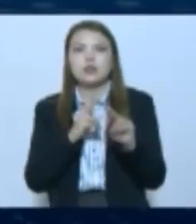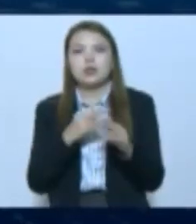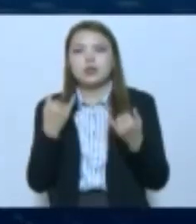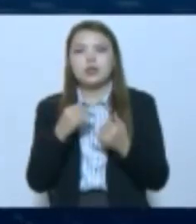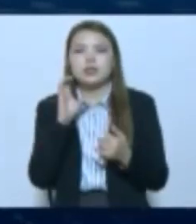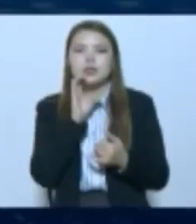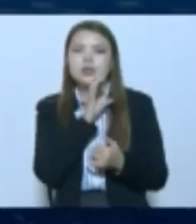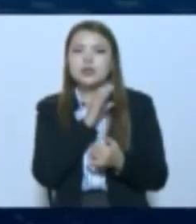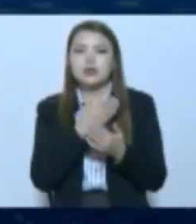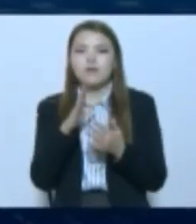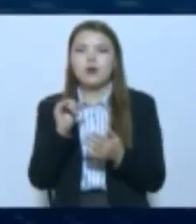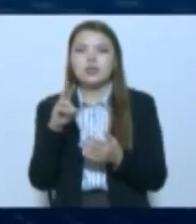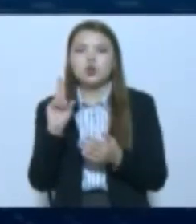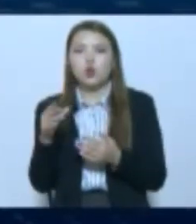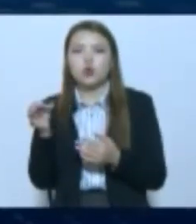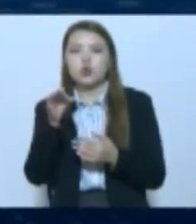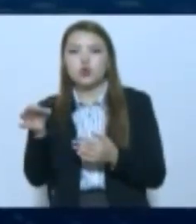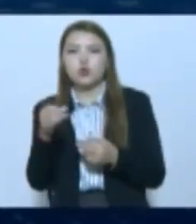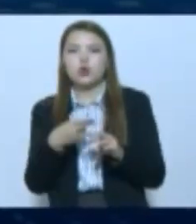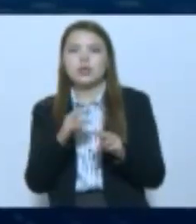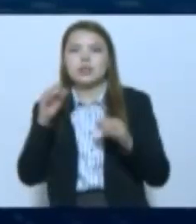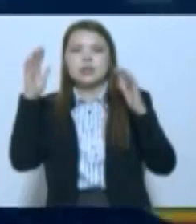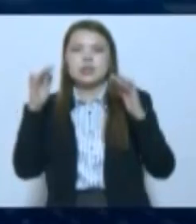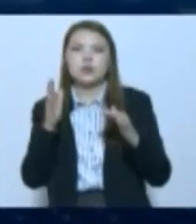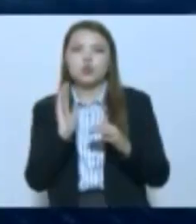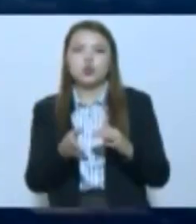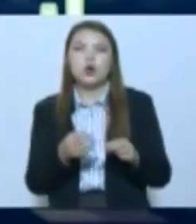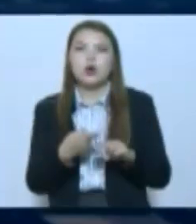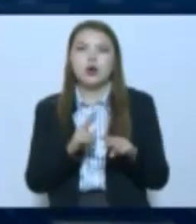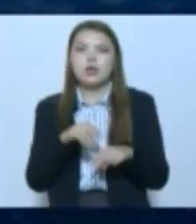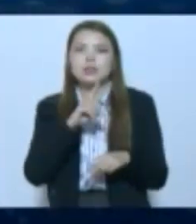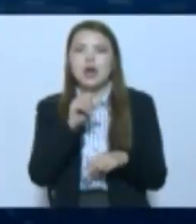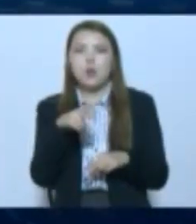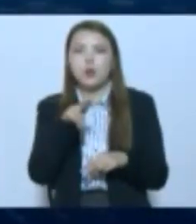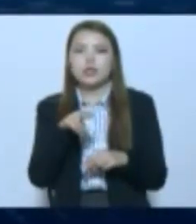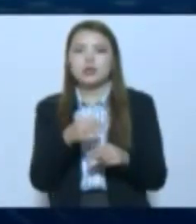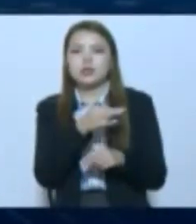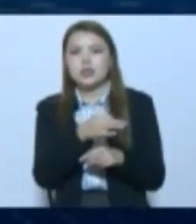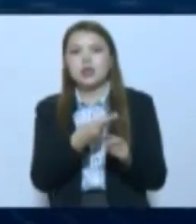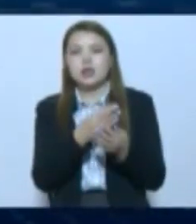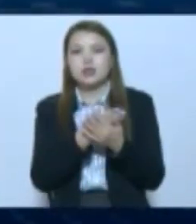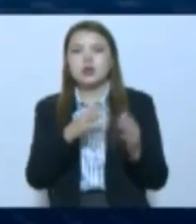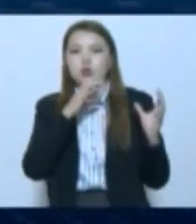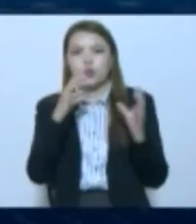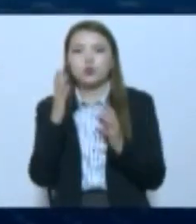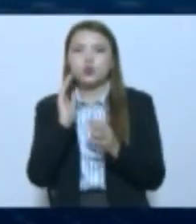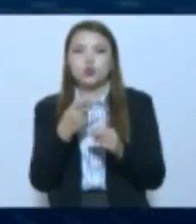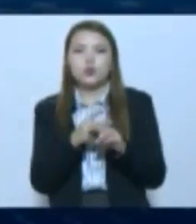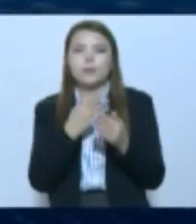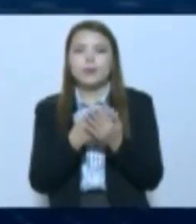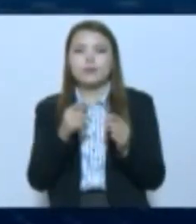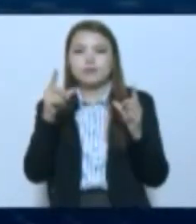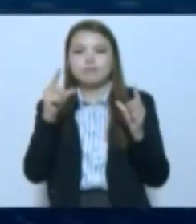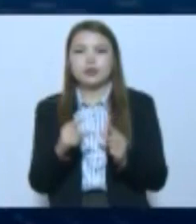На севере, востоке области ожидается снег. На западе, в центре области ожидается туман. Небольшое